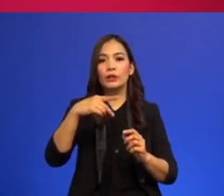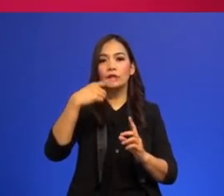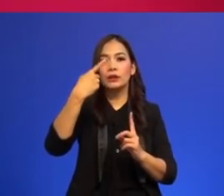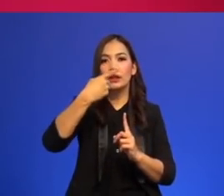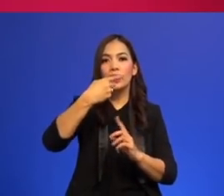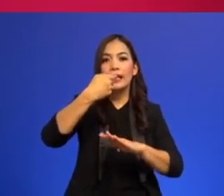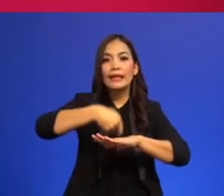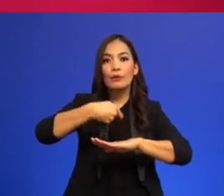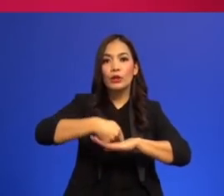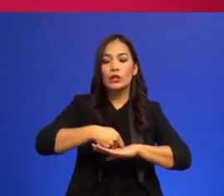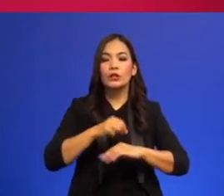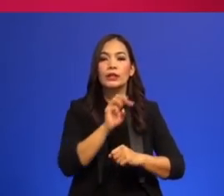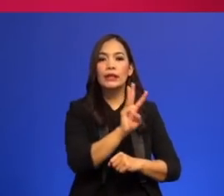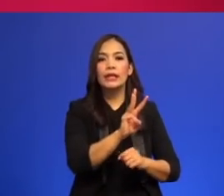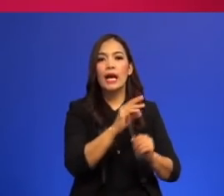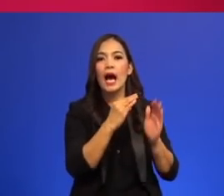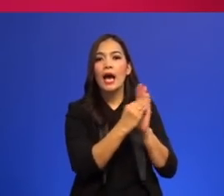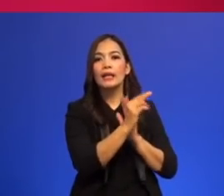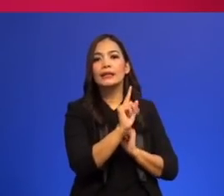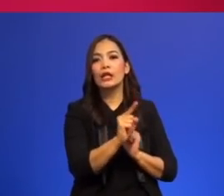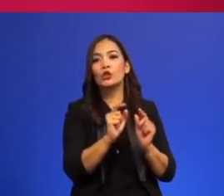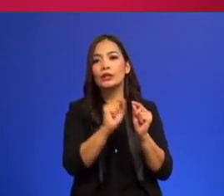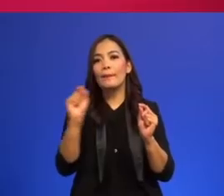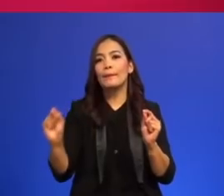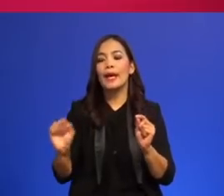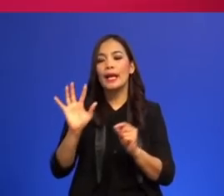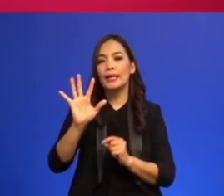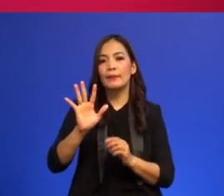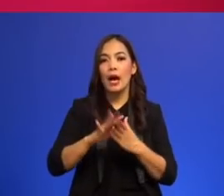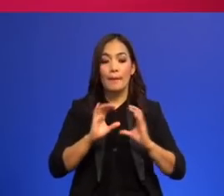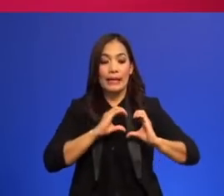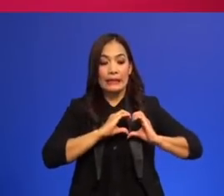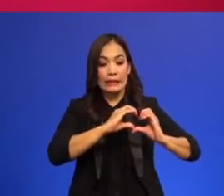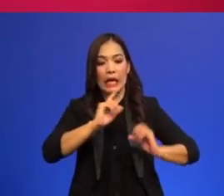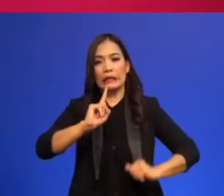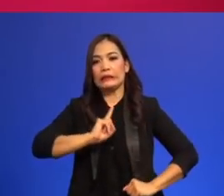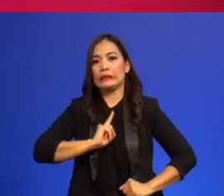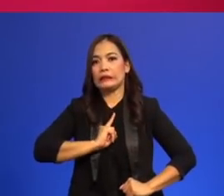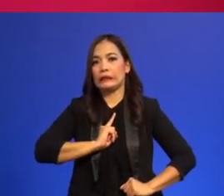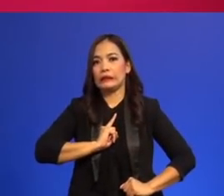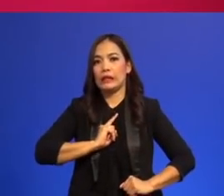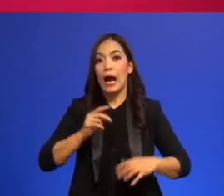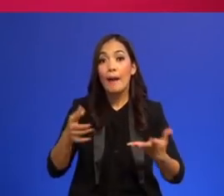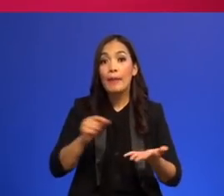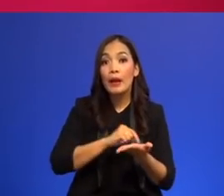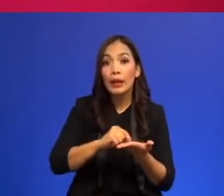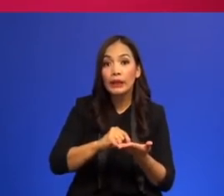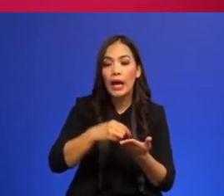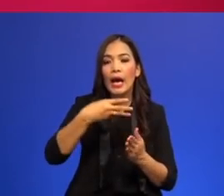ayat 1 sampai 5 mencintai dirinya sendiri, egois.